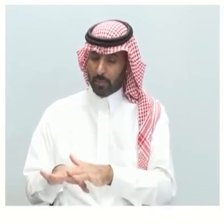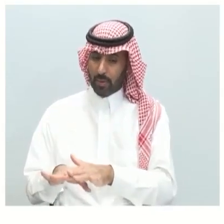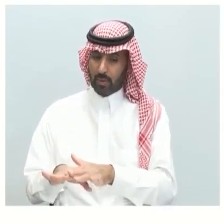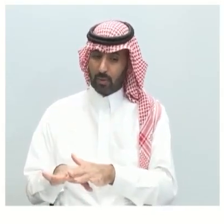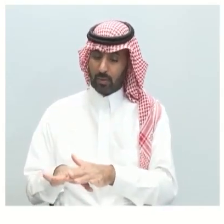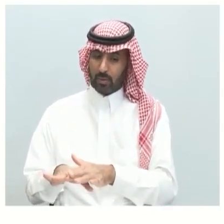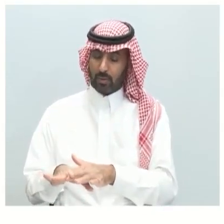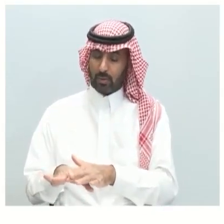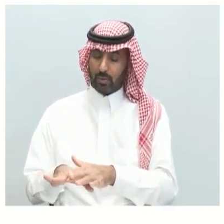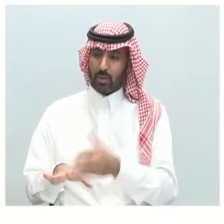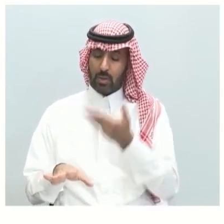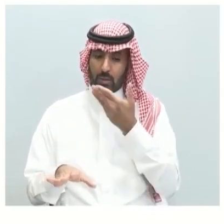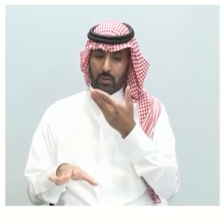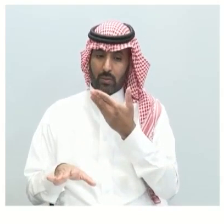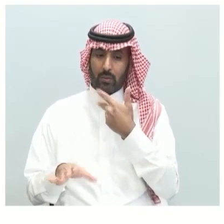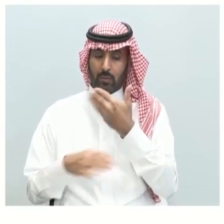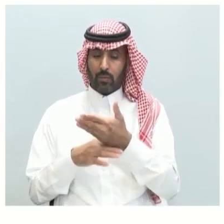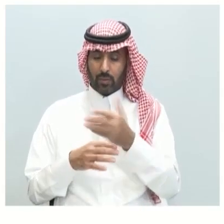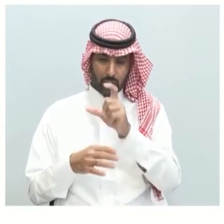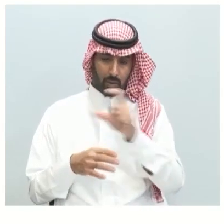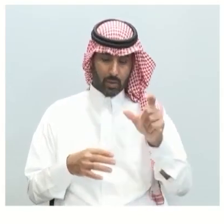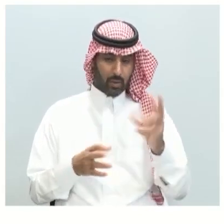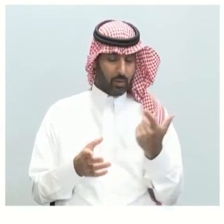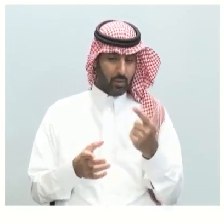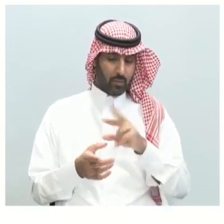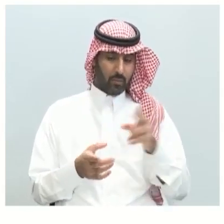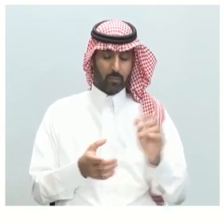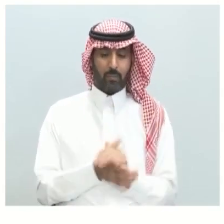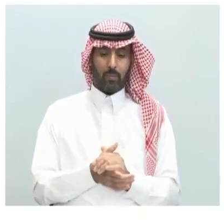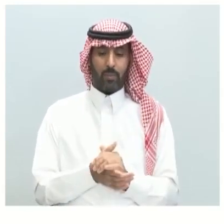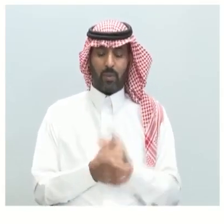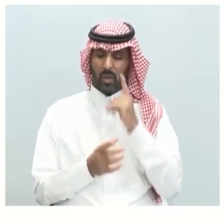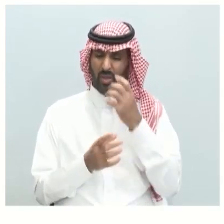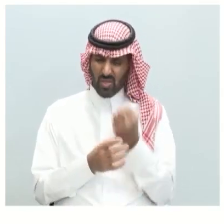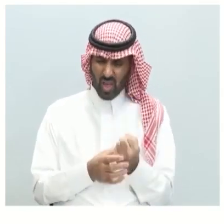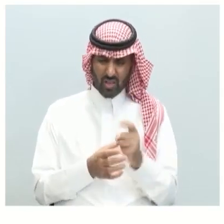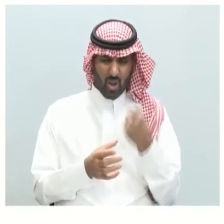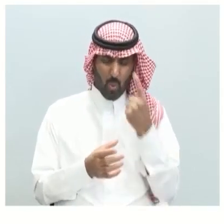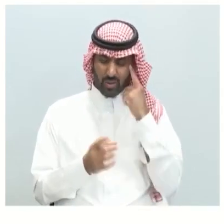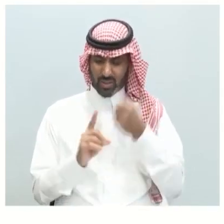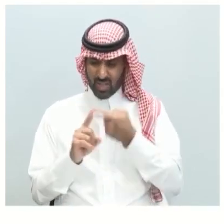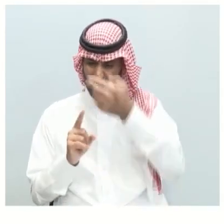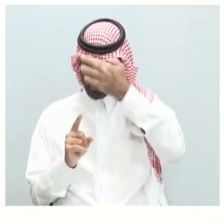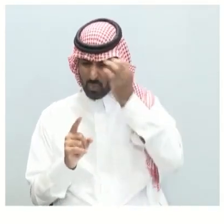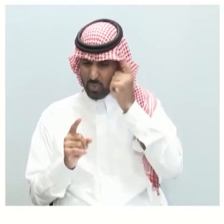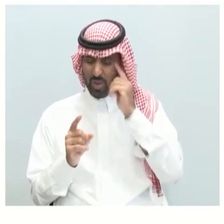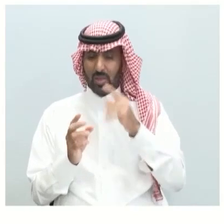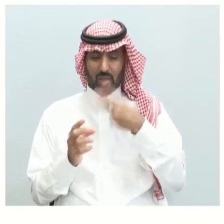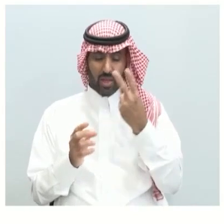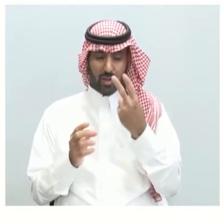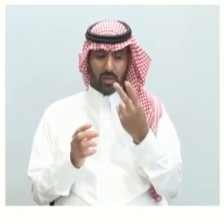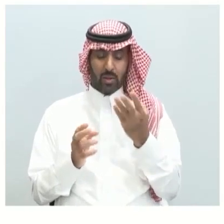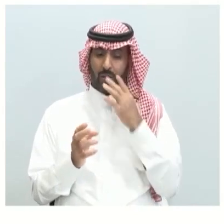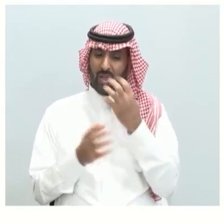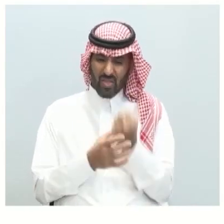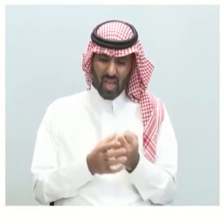ثابته اذا ما هي المتغيرات التي اعطاني لاحظ انها موجوده اكثر من متغير لاحظ هنا الضغط الاول هنا درجه الحراره هنا كذلك درجه الحراره الثانيه